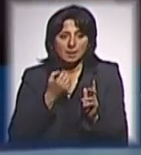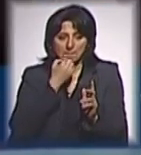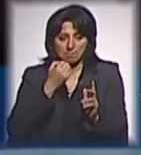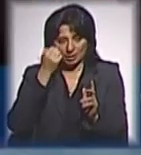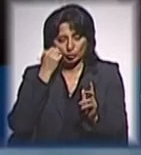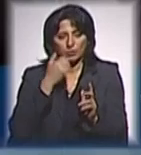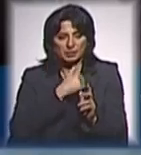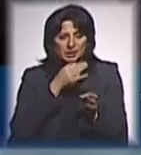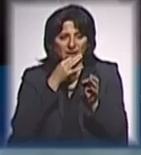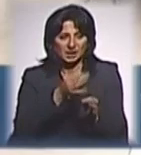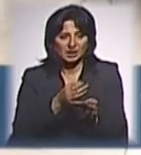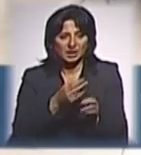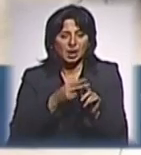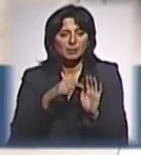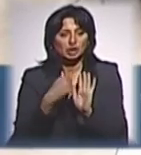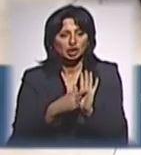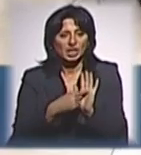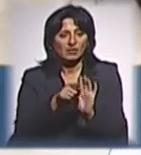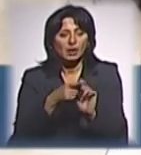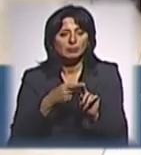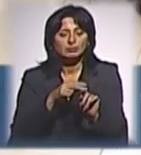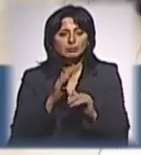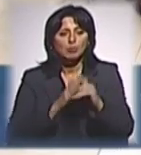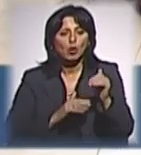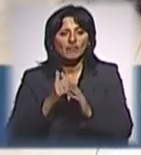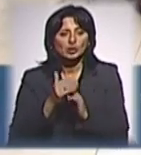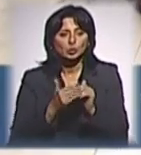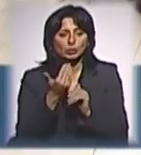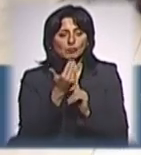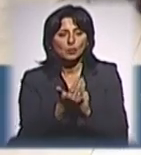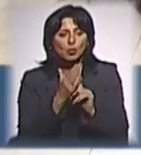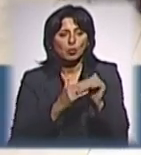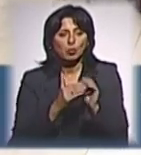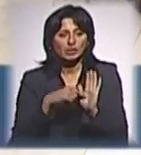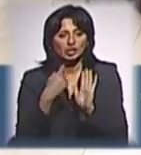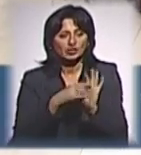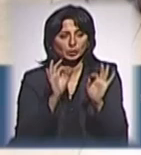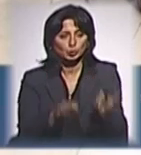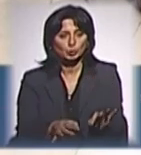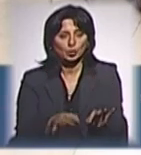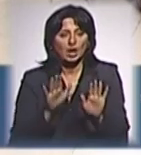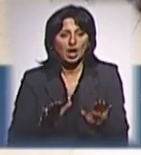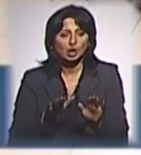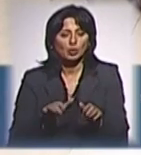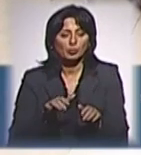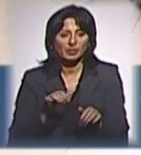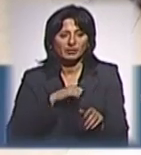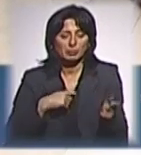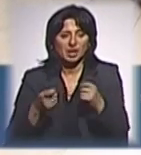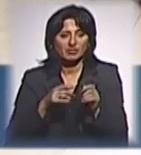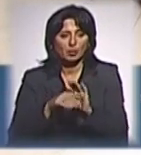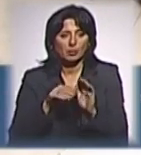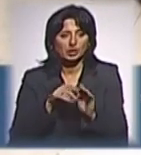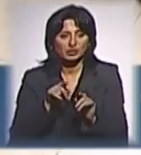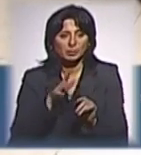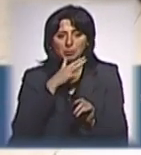მადლობა მოგიხადო ამ კითხვისთვის, იმიტომ რომ ეს არის პროფესიონალურად დასმული კითხვა ადგილობრივი თვითმმართველობის არჩევნების დროს,